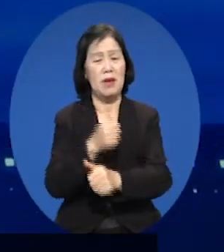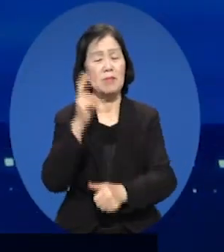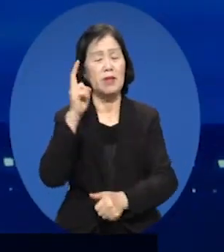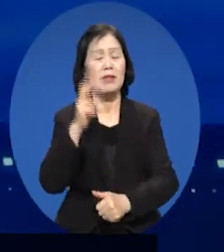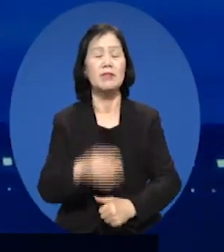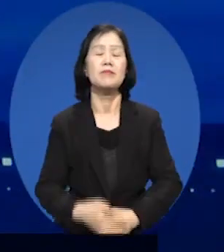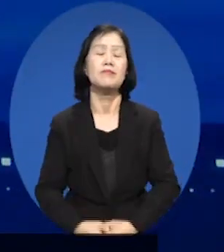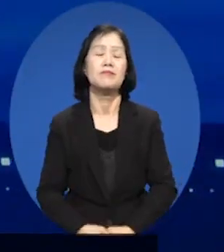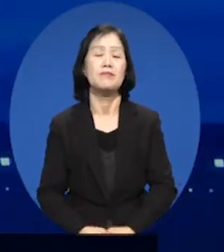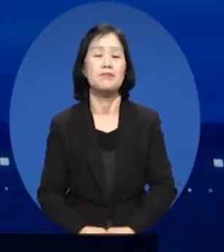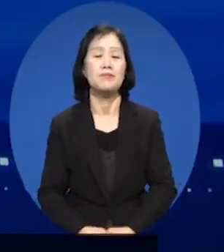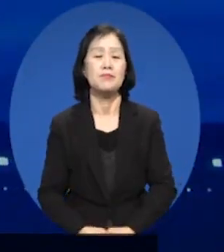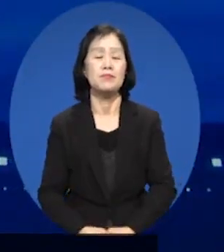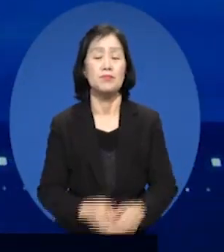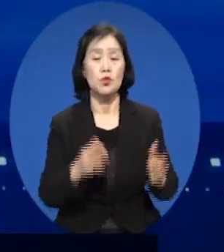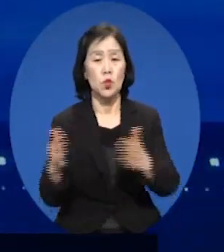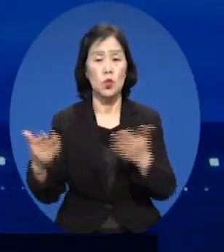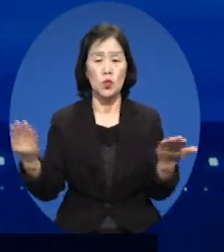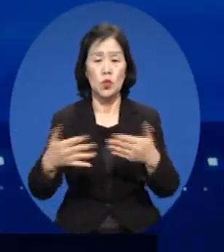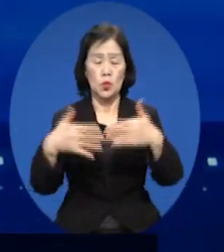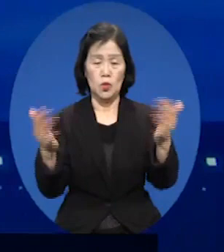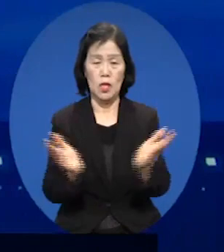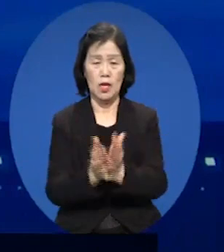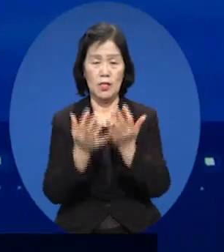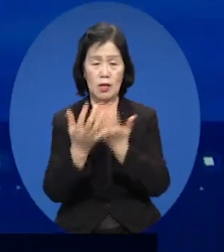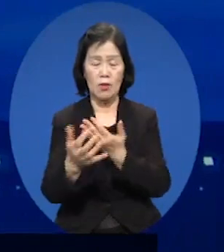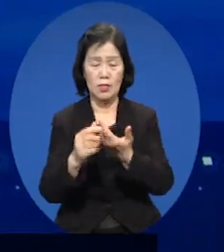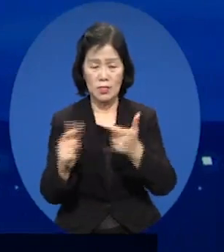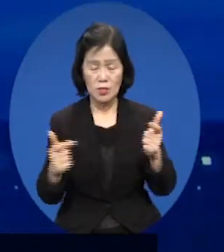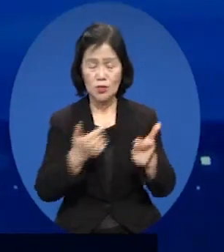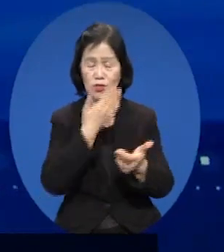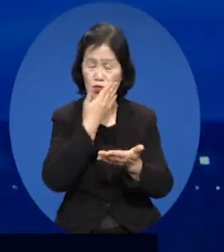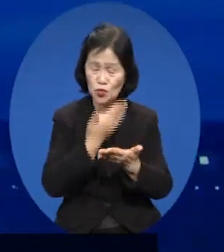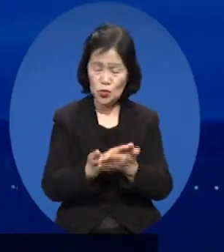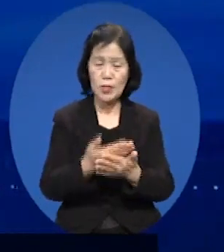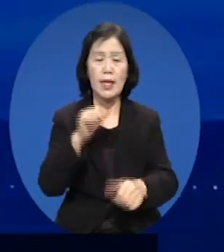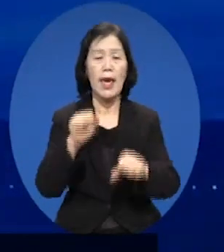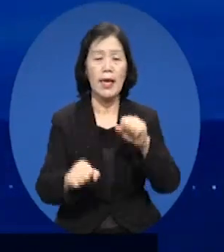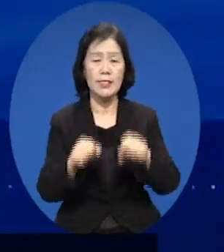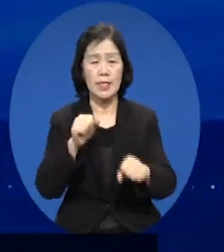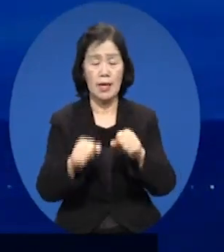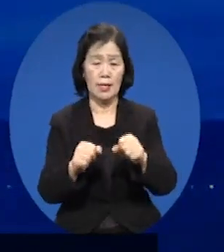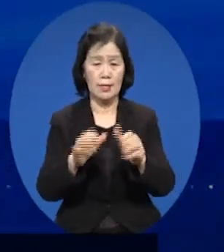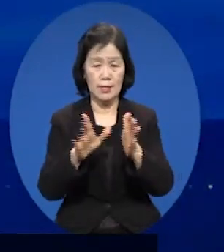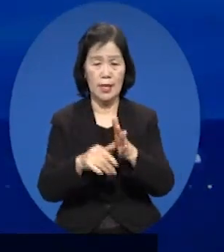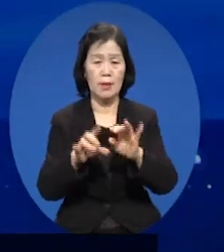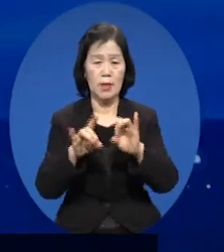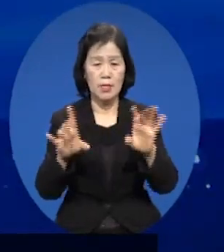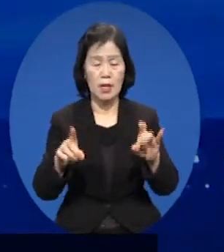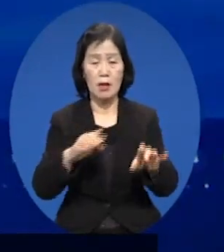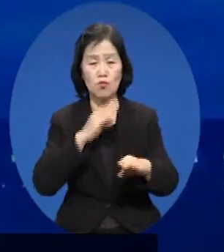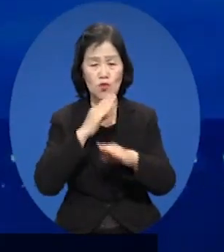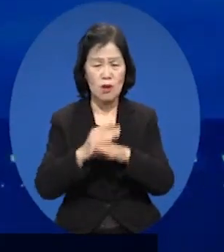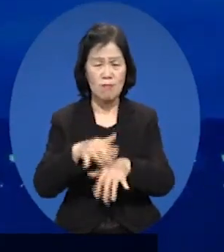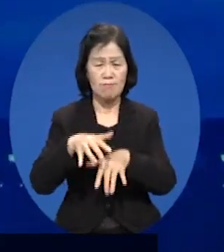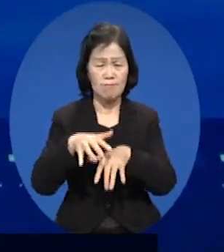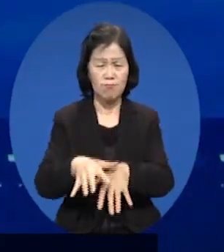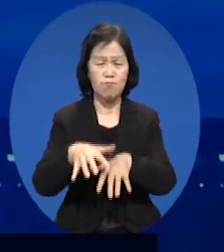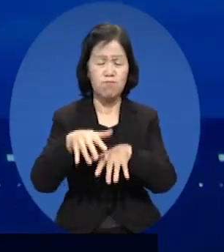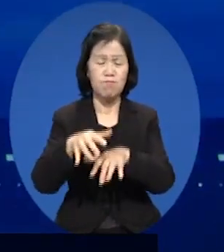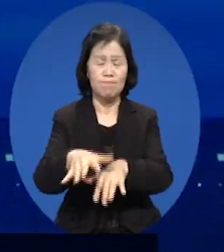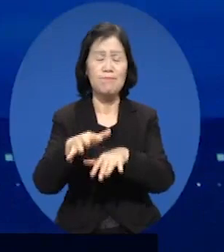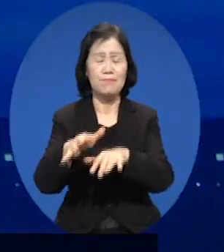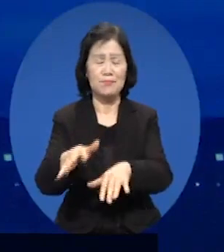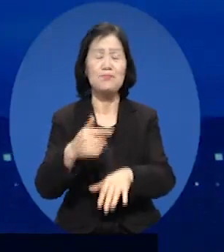같습니다 한편 노동당 대회 등 등이 중요한 행사 대회가 열릴 때마다 북한은 열병식을 거행